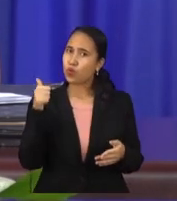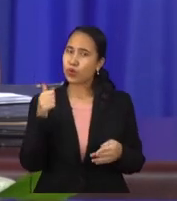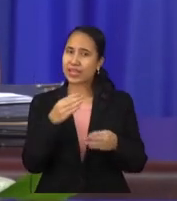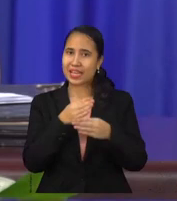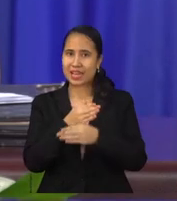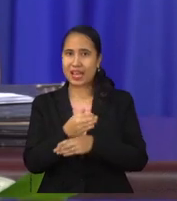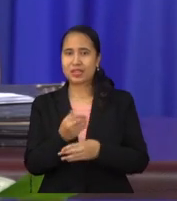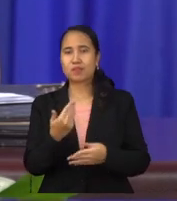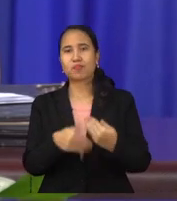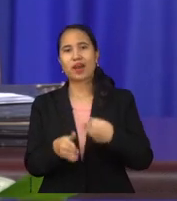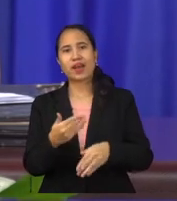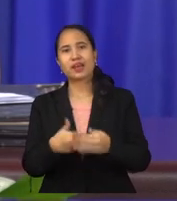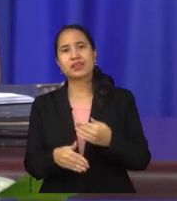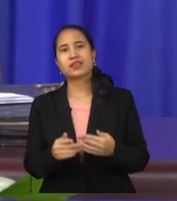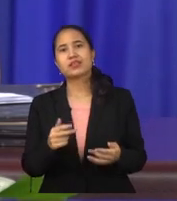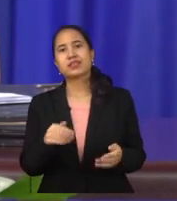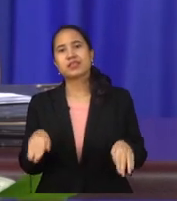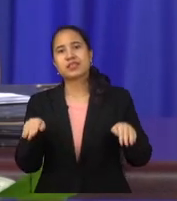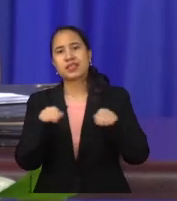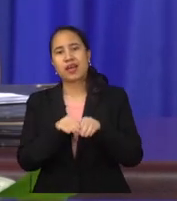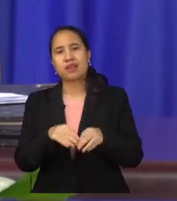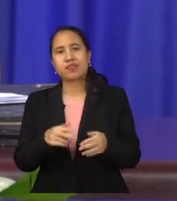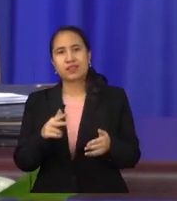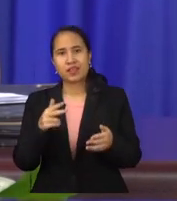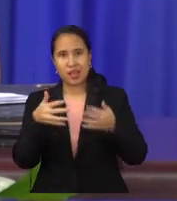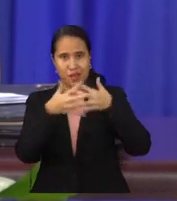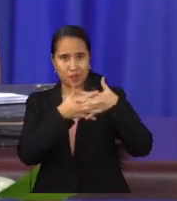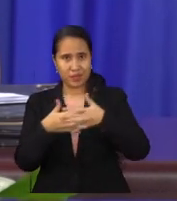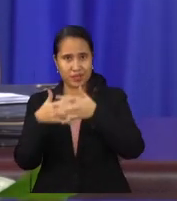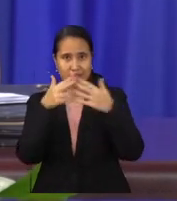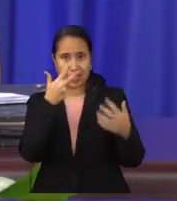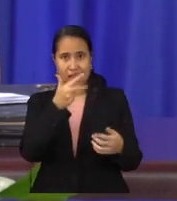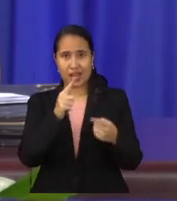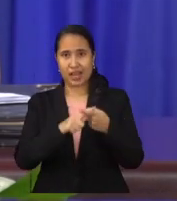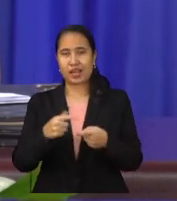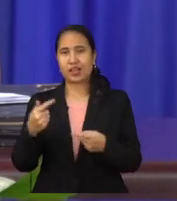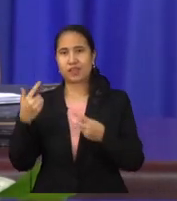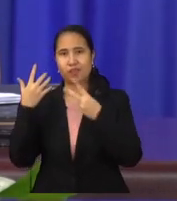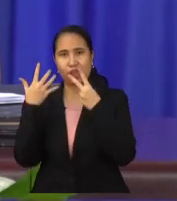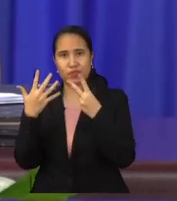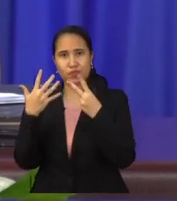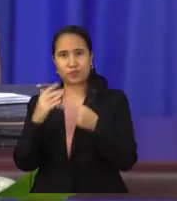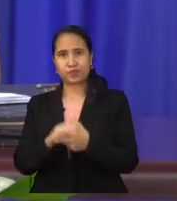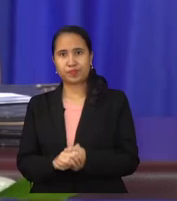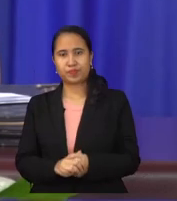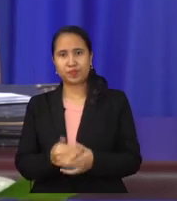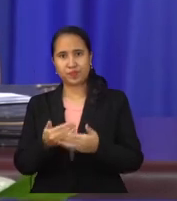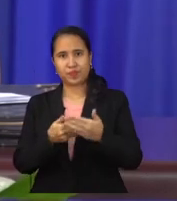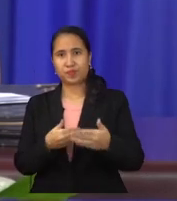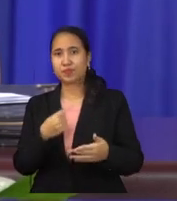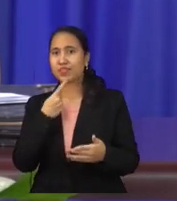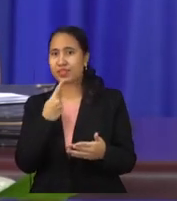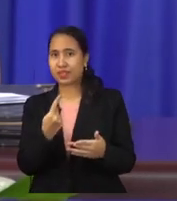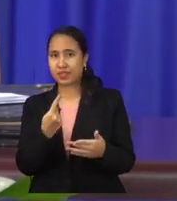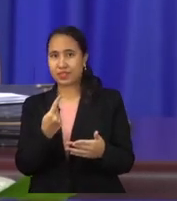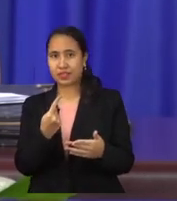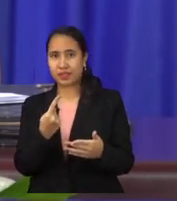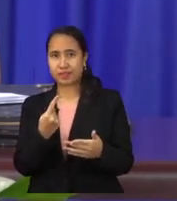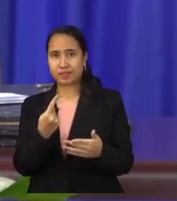bedoeld in de artikelen 8 en 25 van het Amerikaanse Verdrag van de Rechten van de Mens. Het voorgaande houdt in